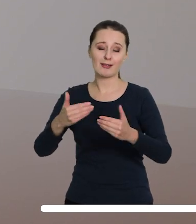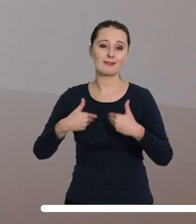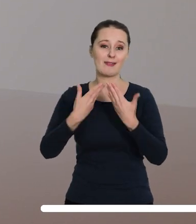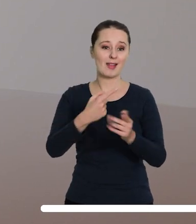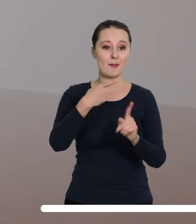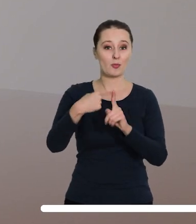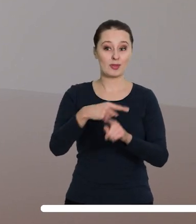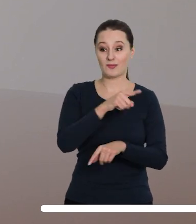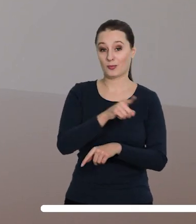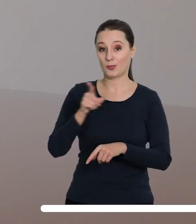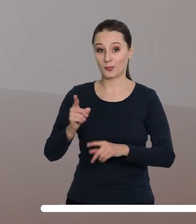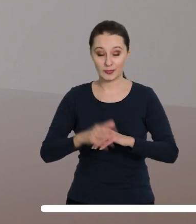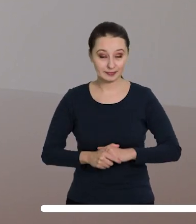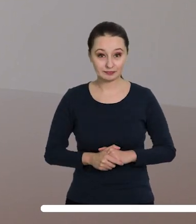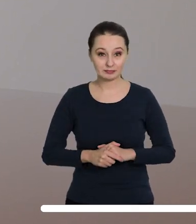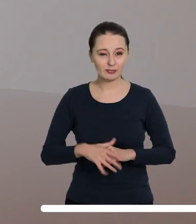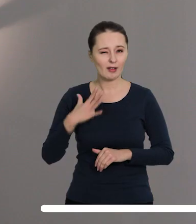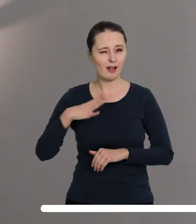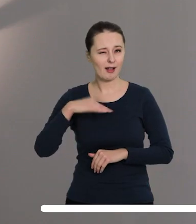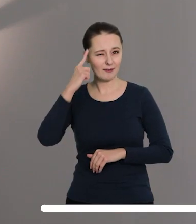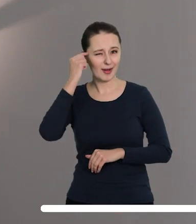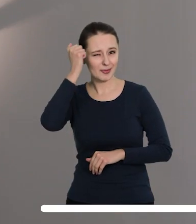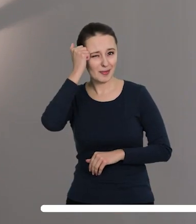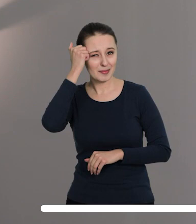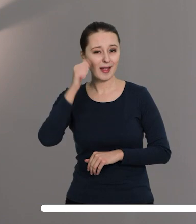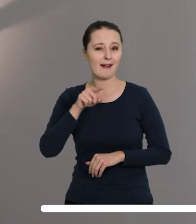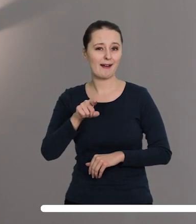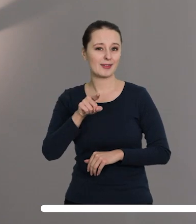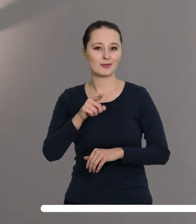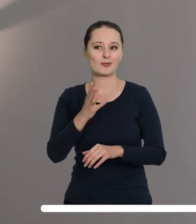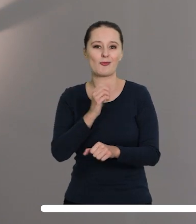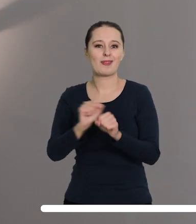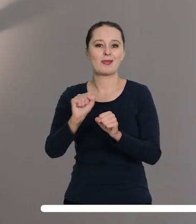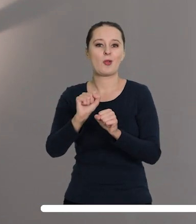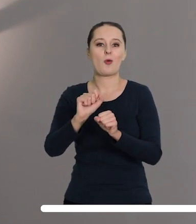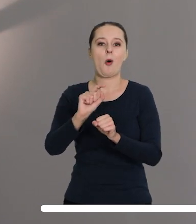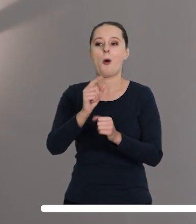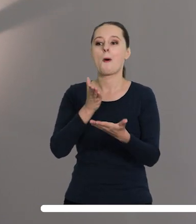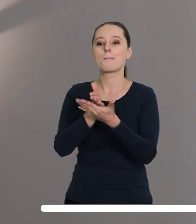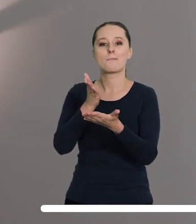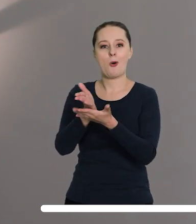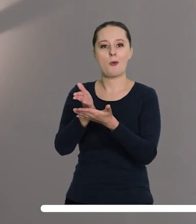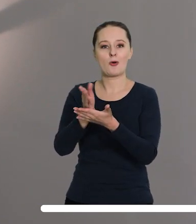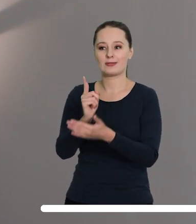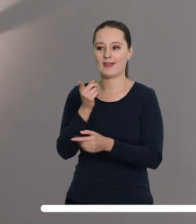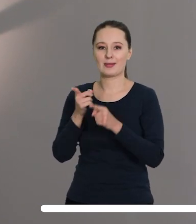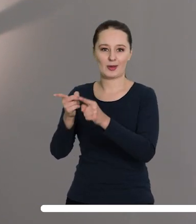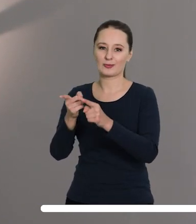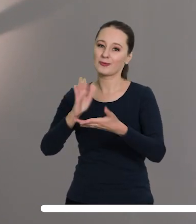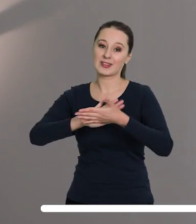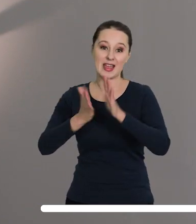mistrz-uczeń może przynosić benefity obu stronom. Warto pamiętać, że to nie jest przekaz